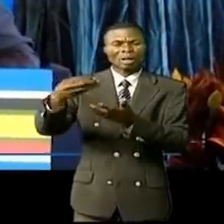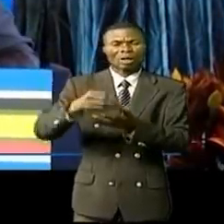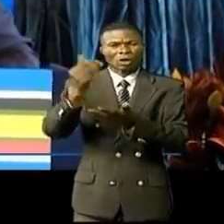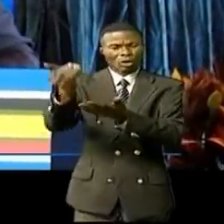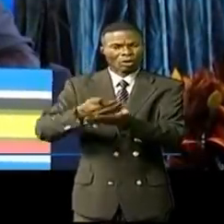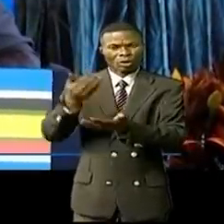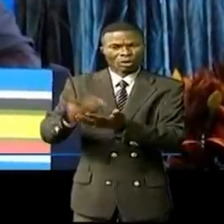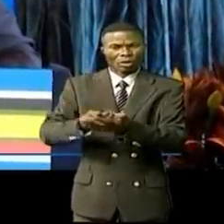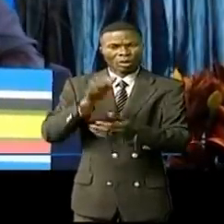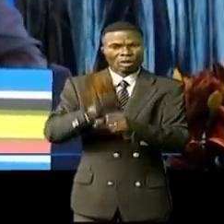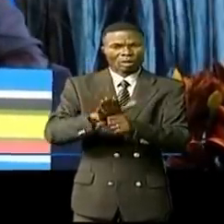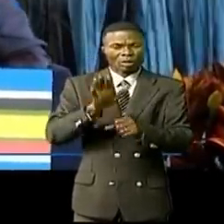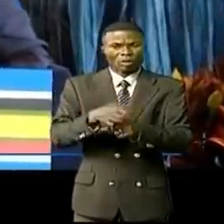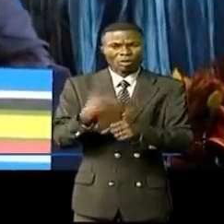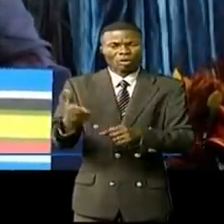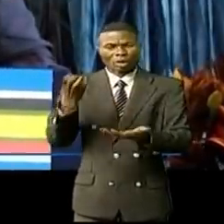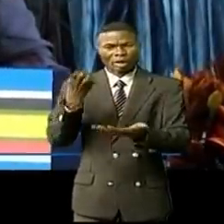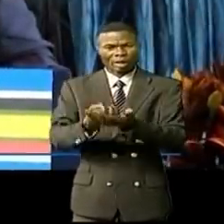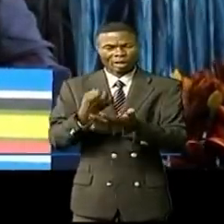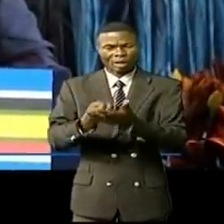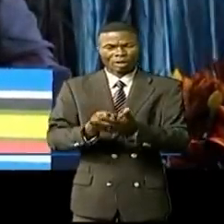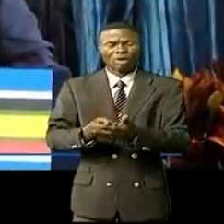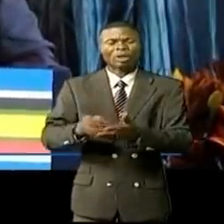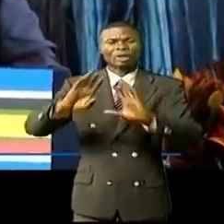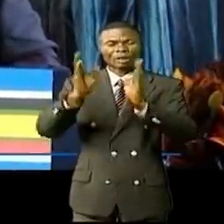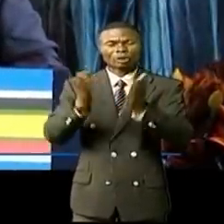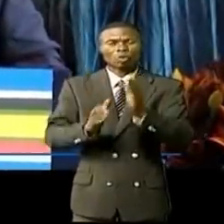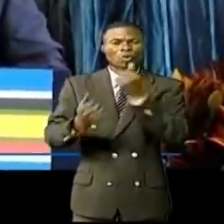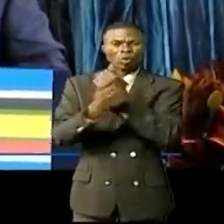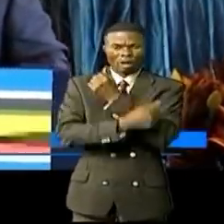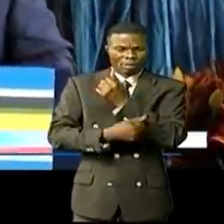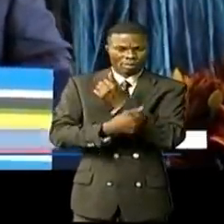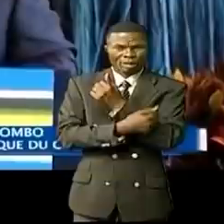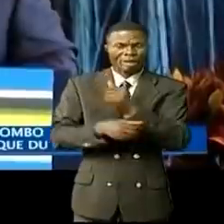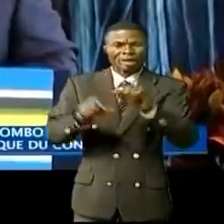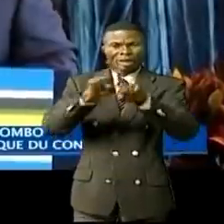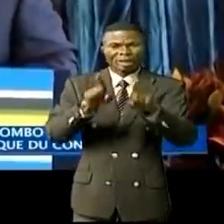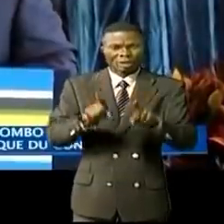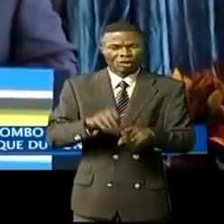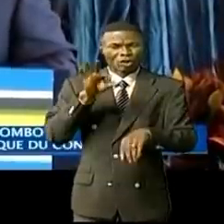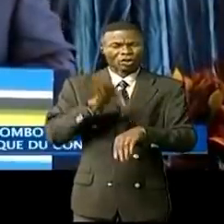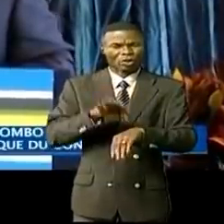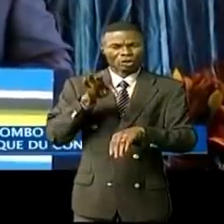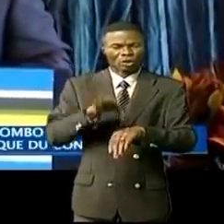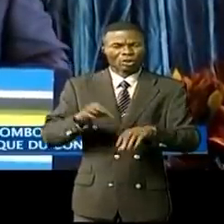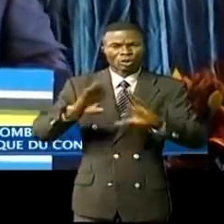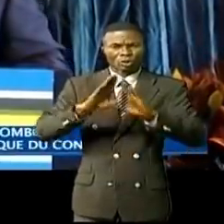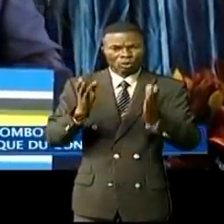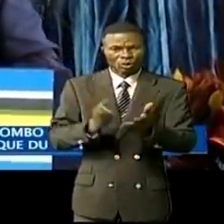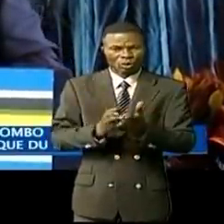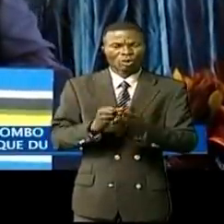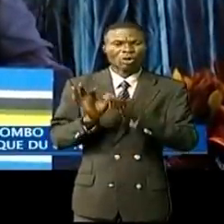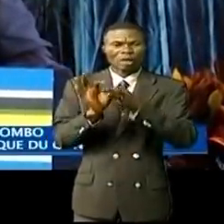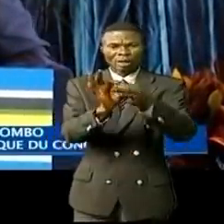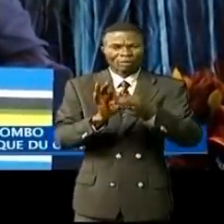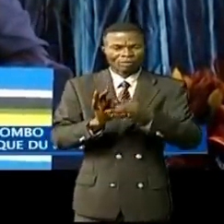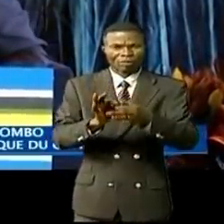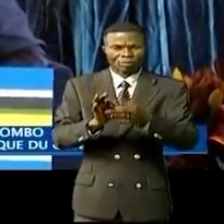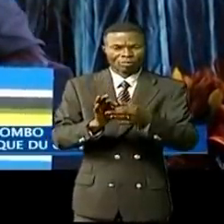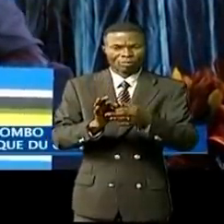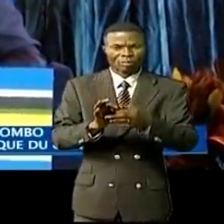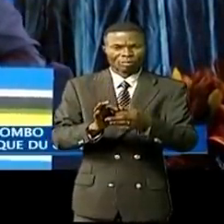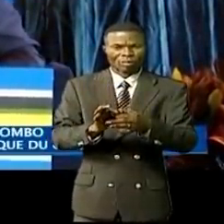l'exploitation des nombreux atouts économiques de nos pays respectifs et des opportunités de coopération